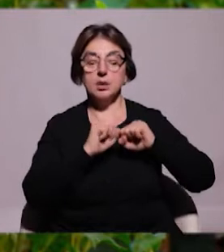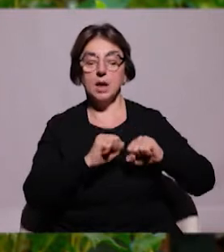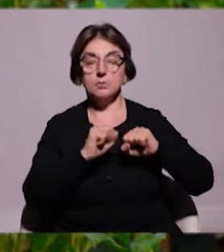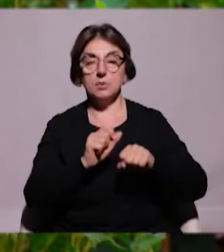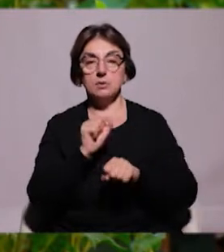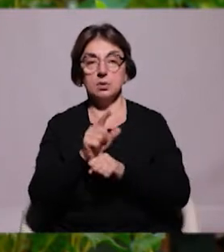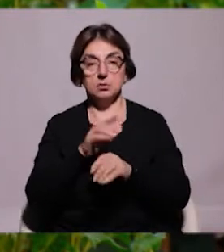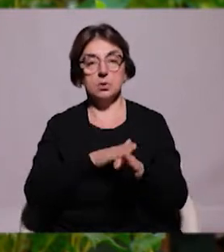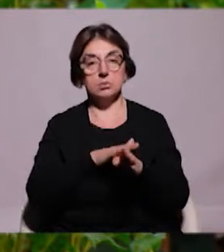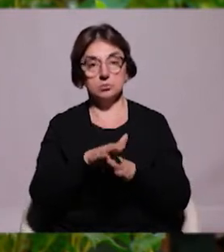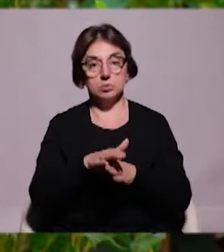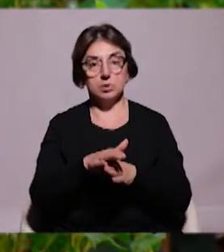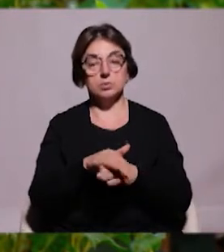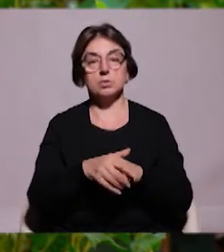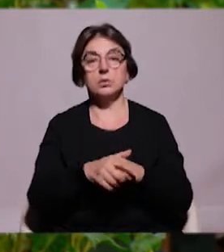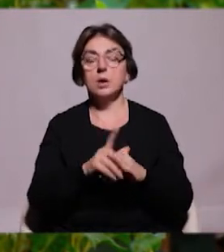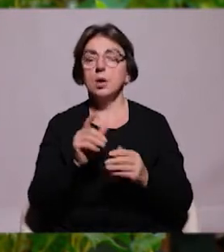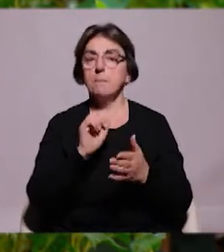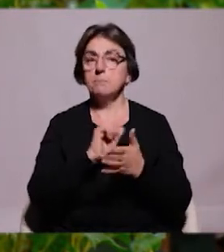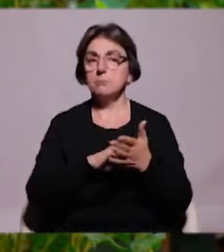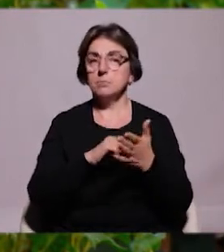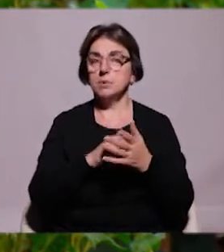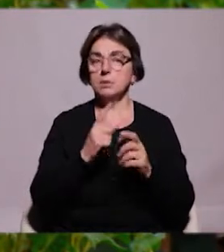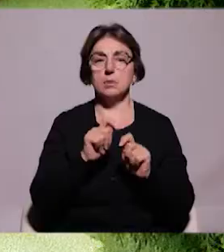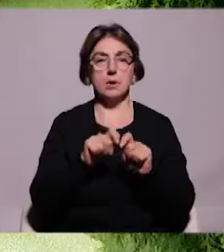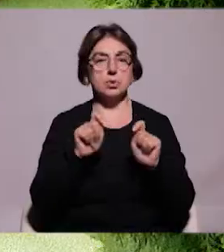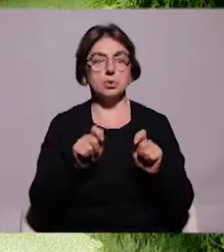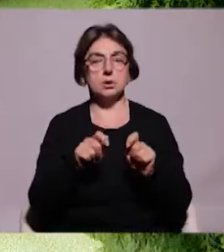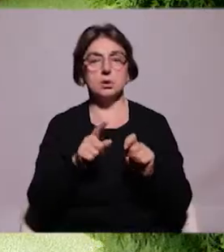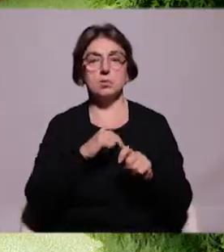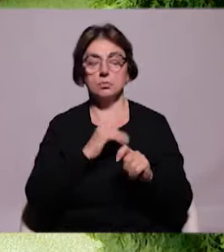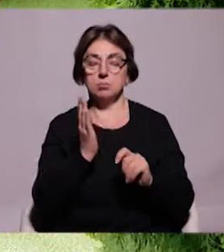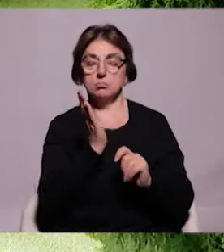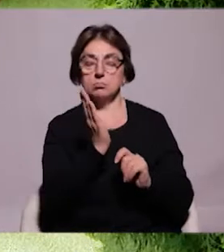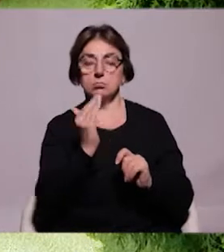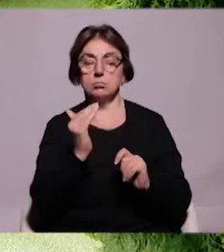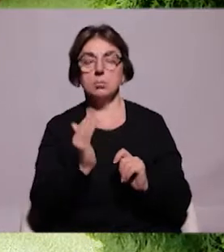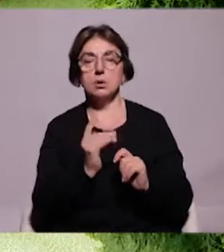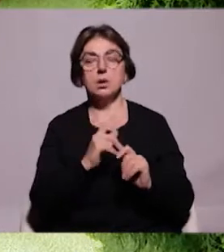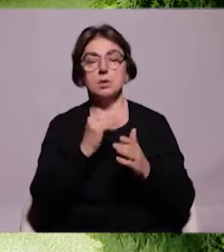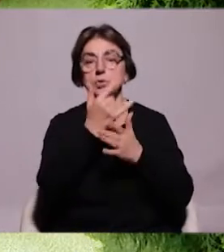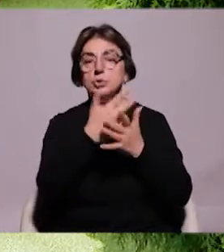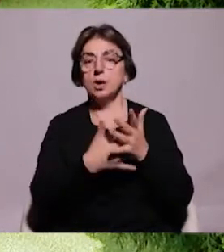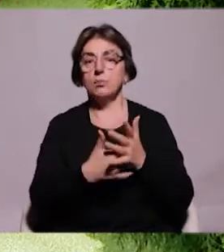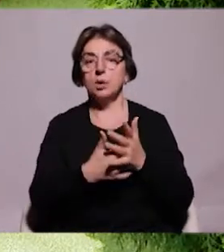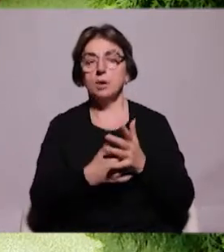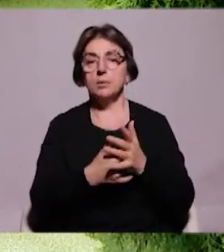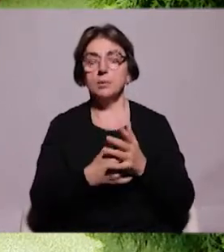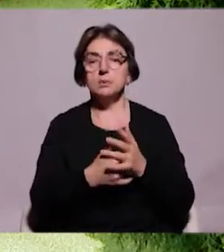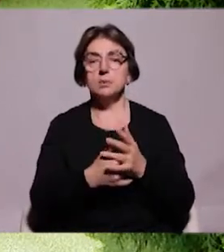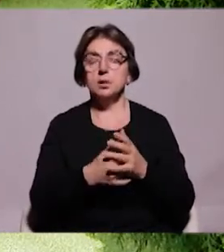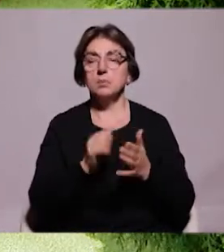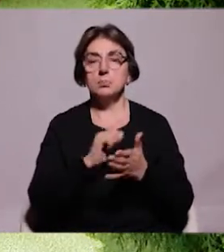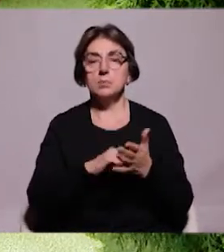ფუნქციასაც უზრუნველყოფს. რა იწვევს ამ ნადრეკების გაჩენას? ამ ნადრეკების ჩამოყალიბებას, ანუ ამ ნადრეკების